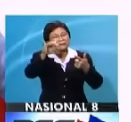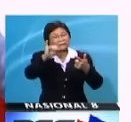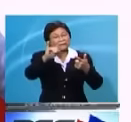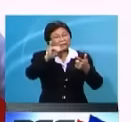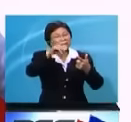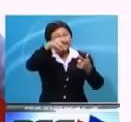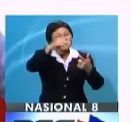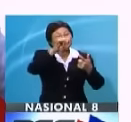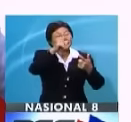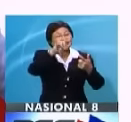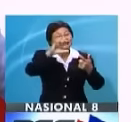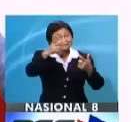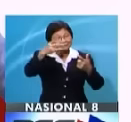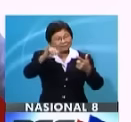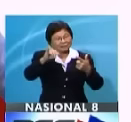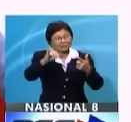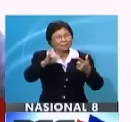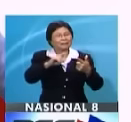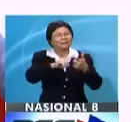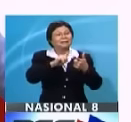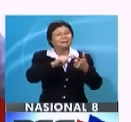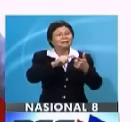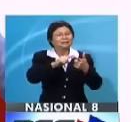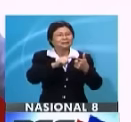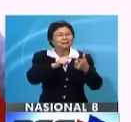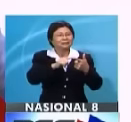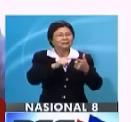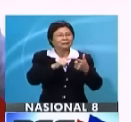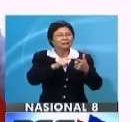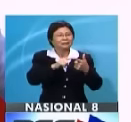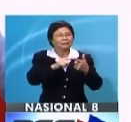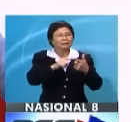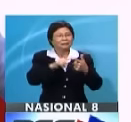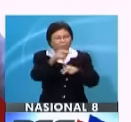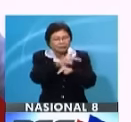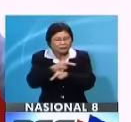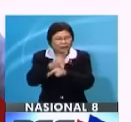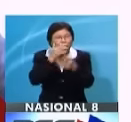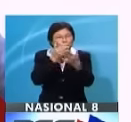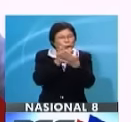to do to basically establish and maintain high integrity